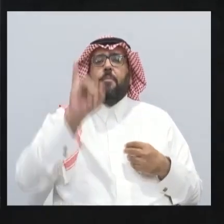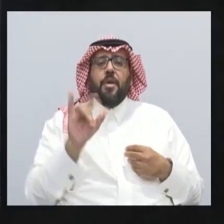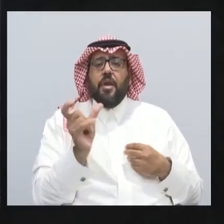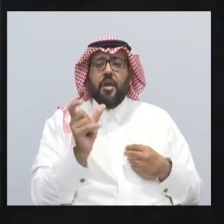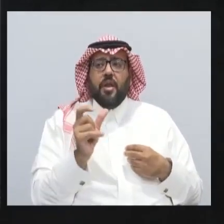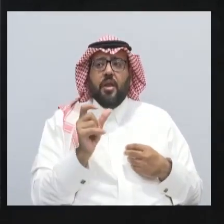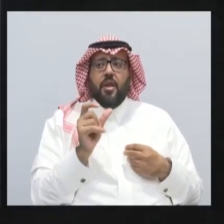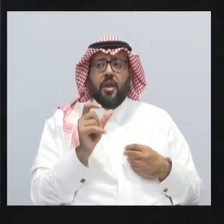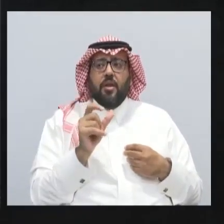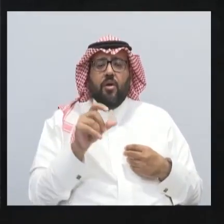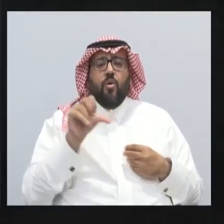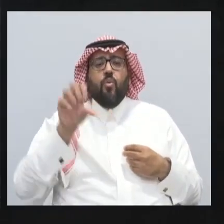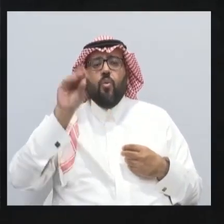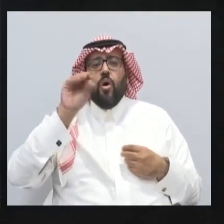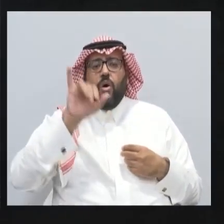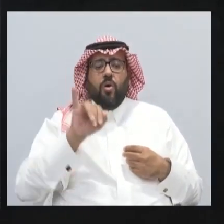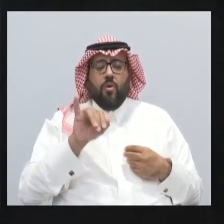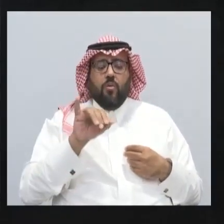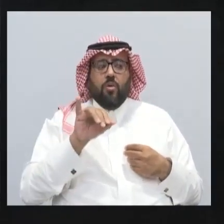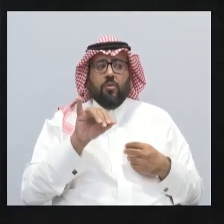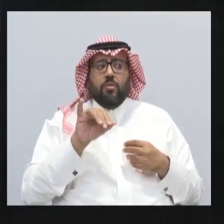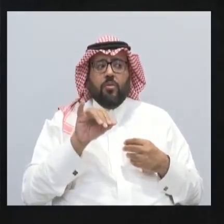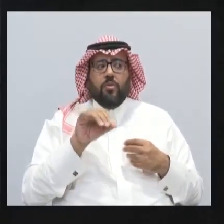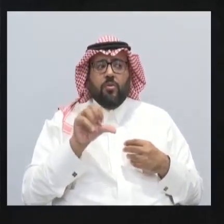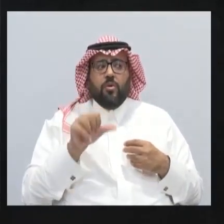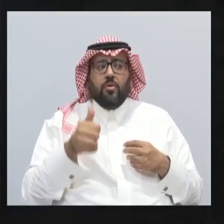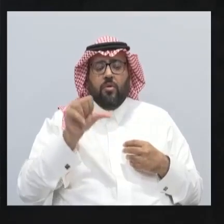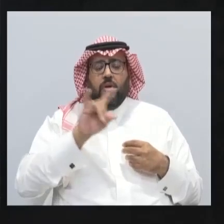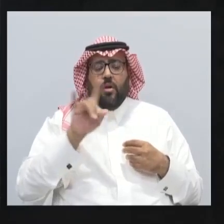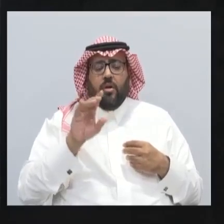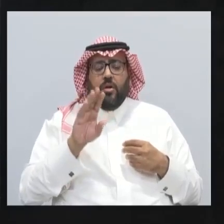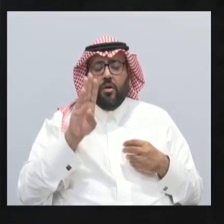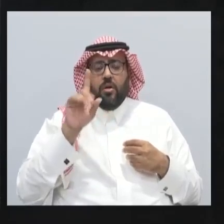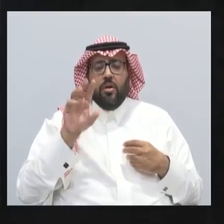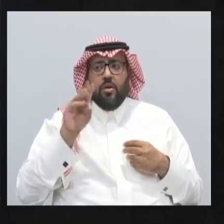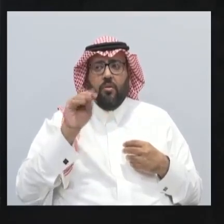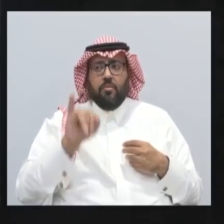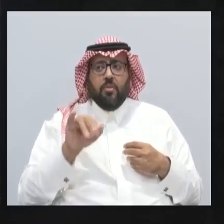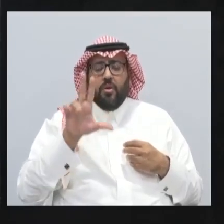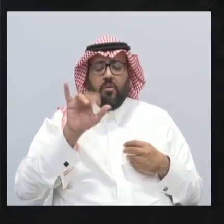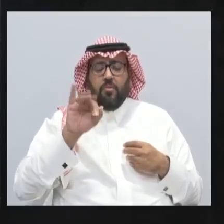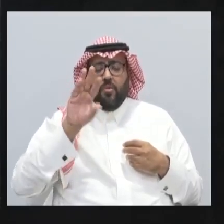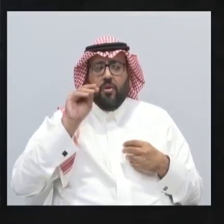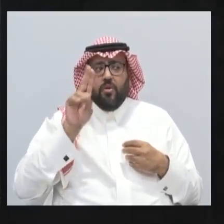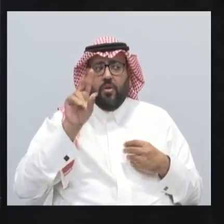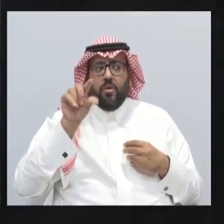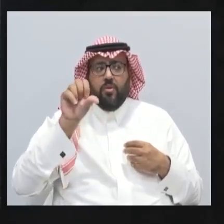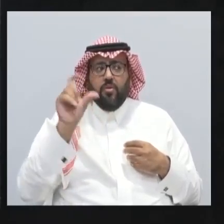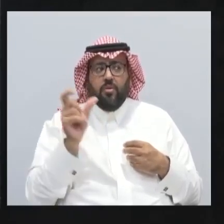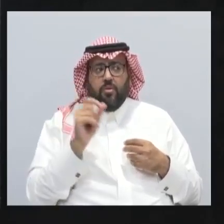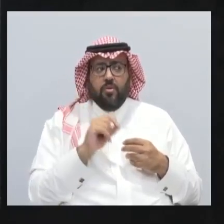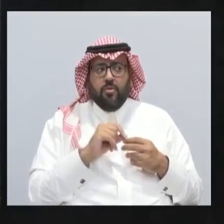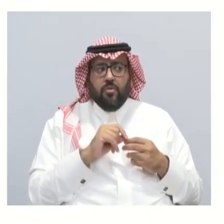واولئك لهم الامن واولئك هم المهتدون هدايه عظيمه في قلوبهم